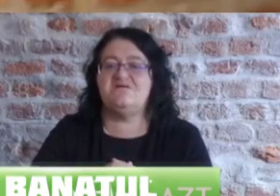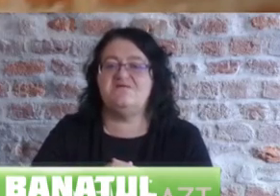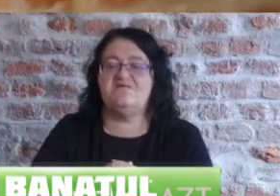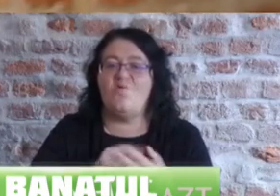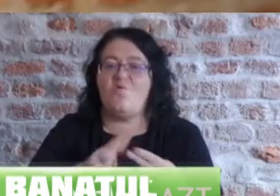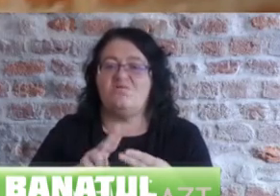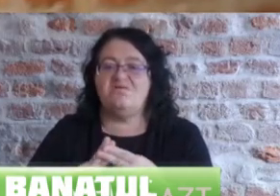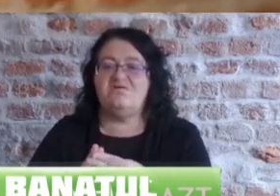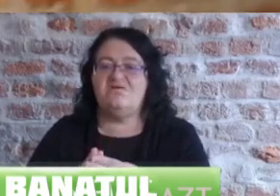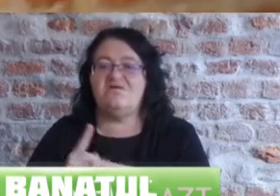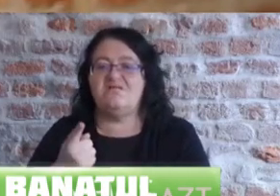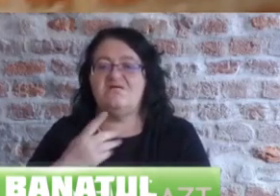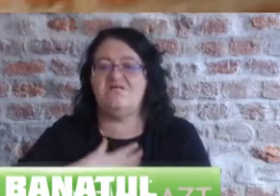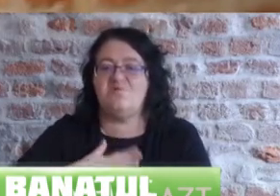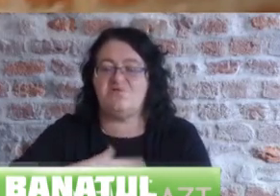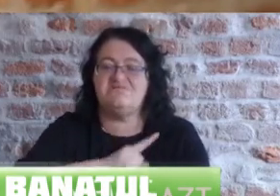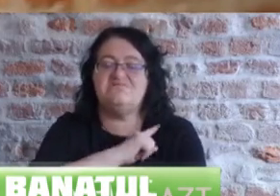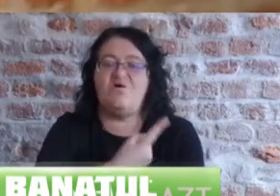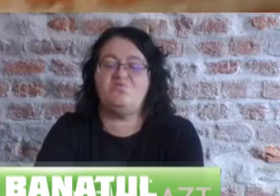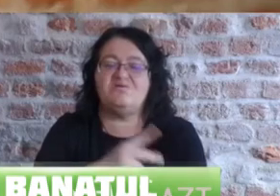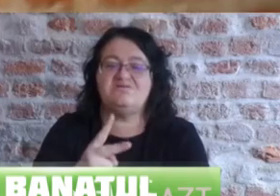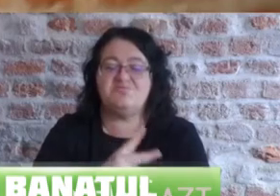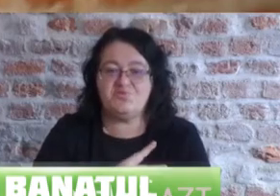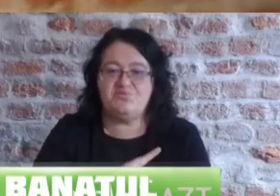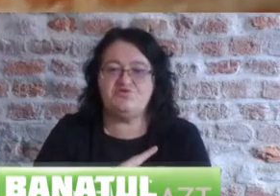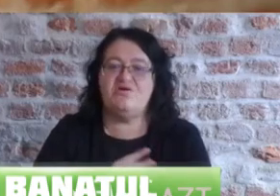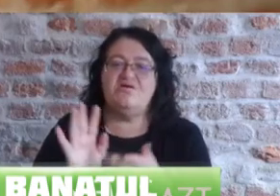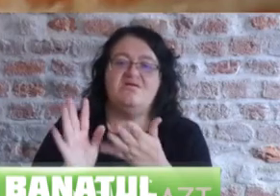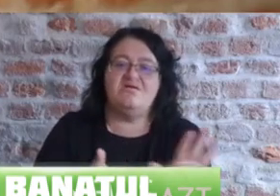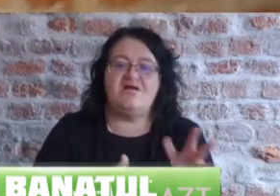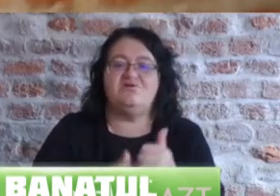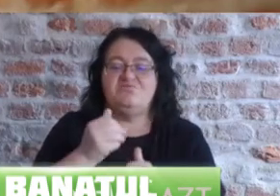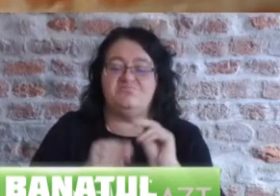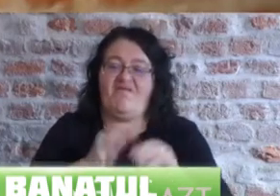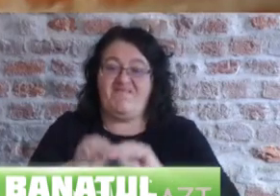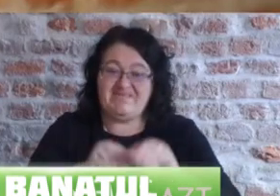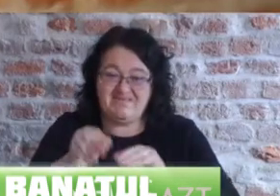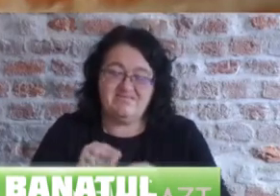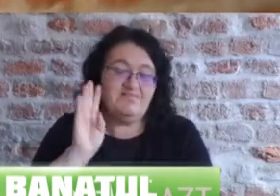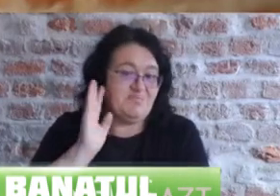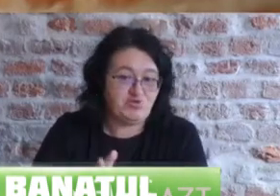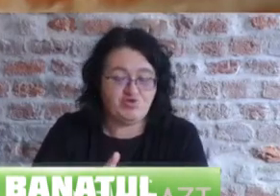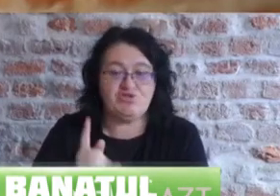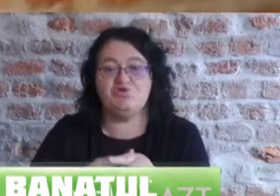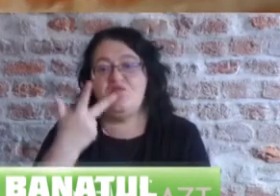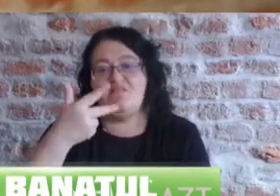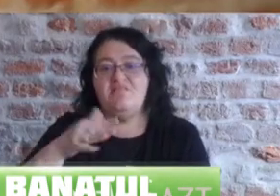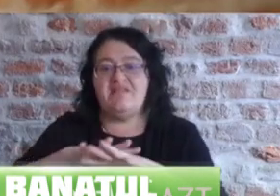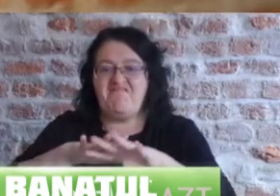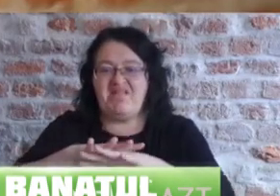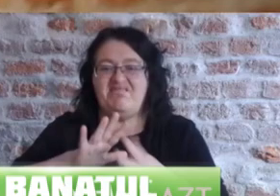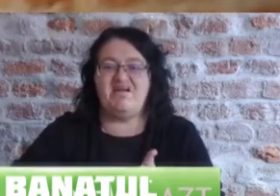o întâlnire între voința autorității publice, care declanșează o investiție, și trei filtre